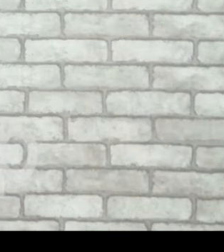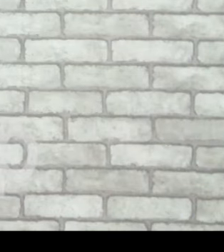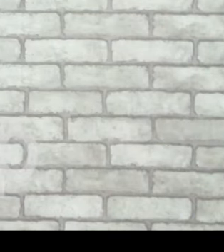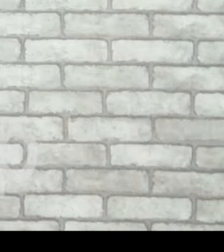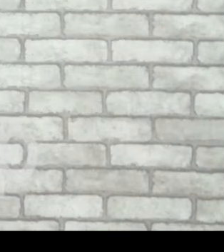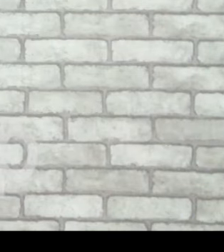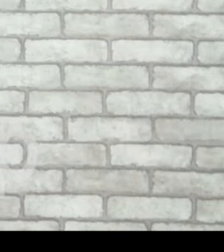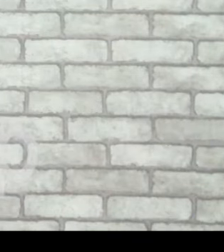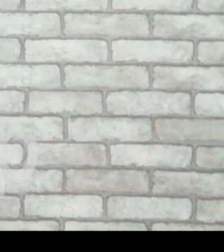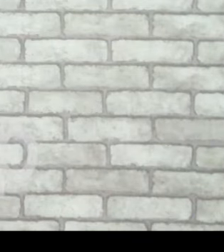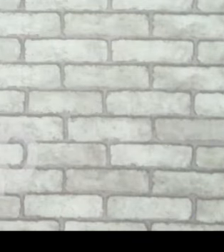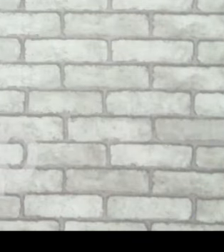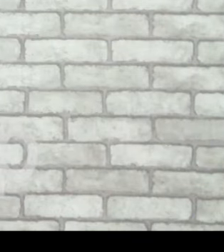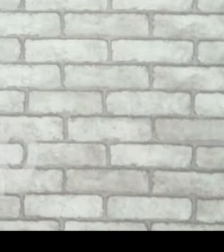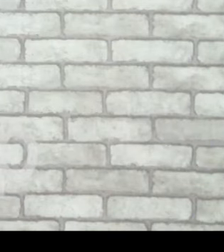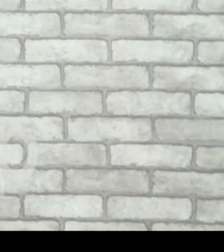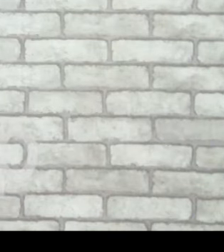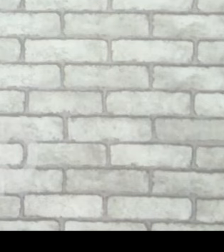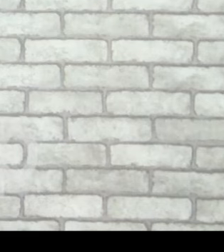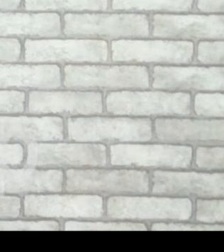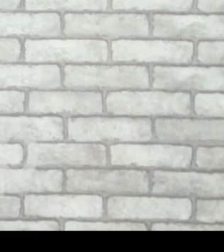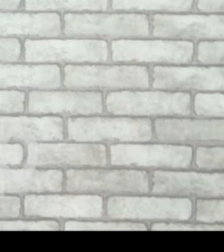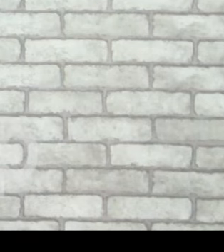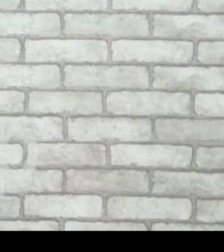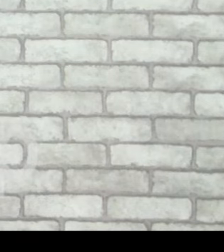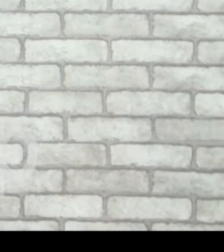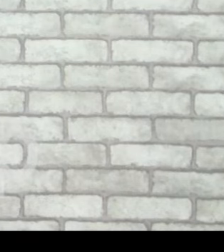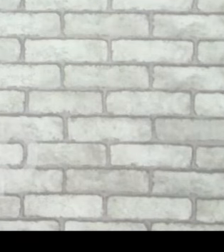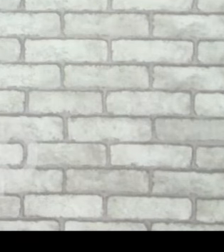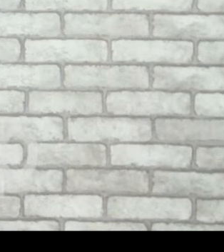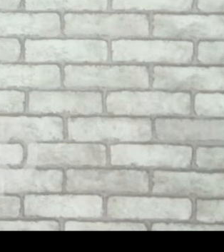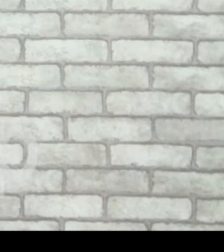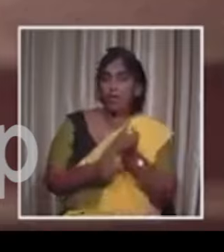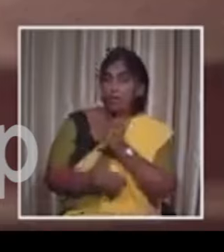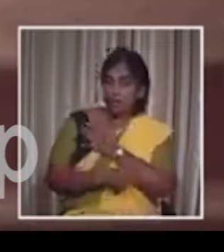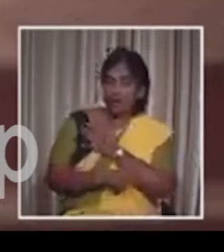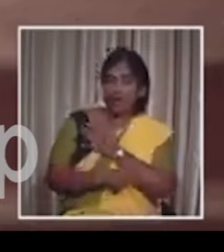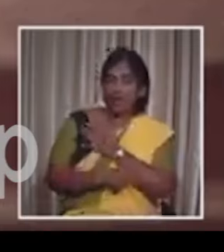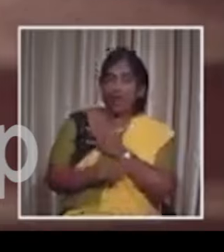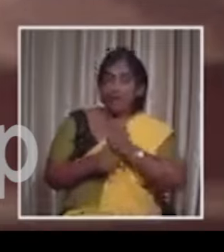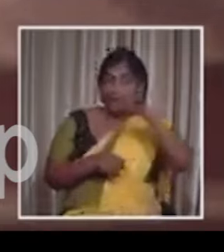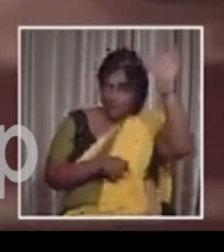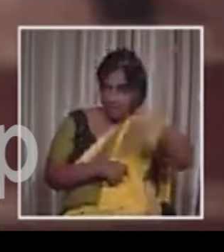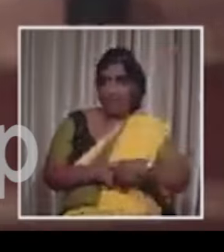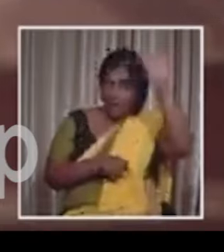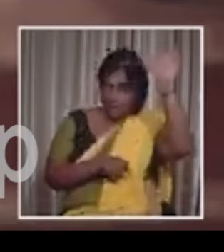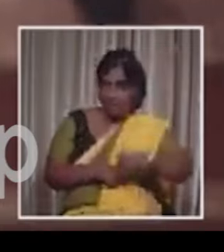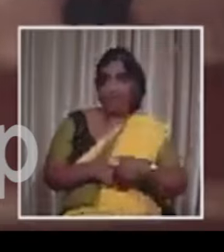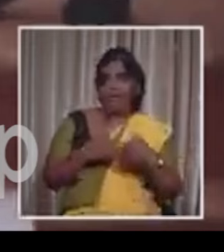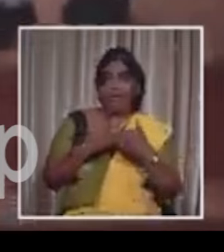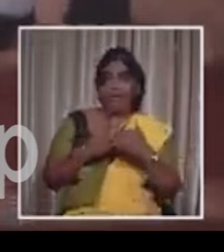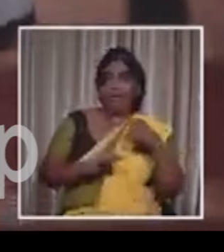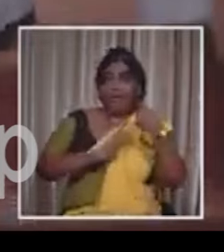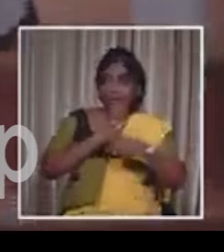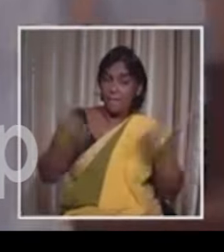நாடு மக்களுடைய நாடு மக்களான உங்களுடைய நாடு அப்படிங்கிற விஷயத்தை ஹரின் ஃபெர்னாண்டோ சொல்லியிருந்தாரு கோட்டா தேங் கோட்டா வரேன் எலியட்ட ரட்டம